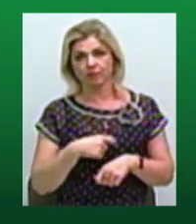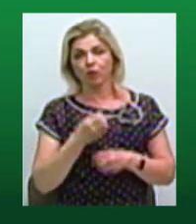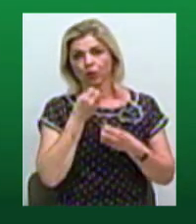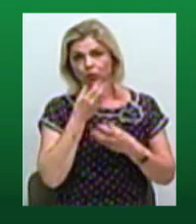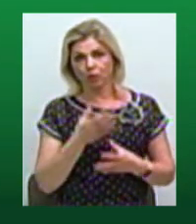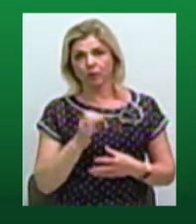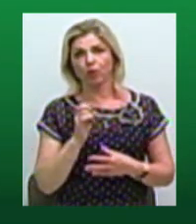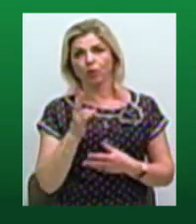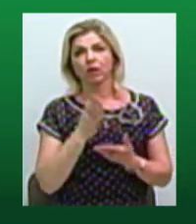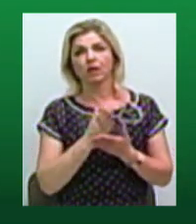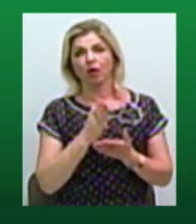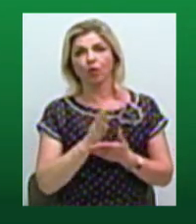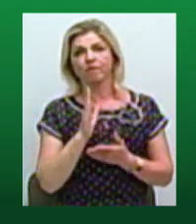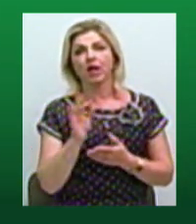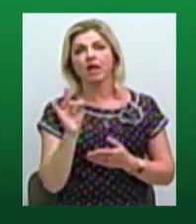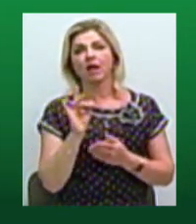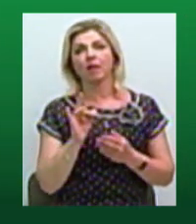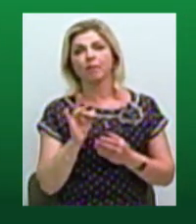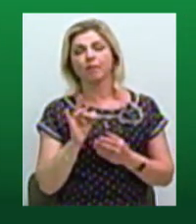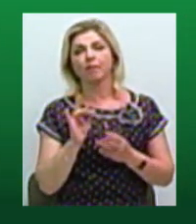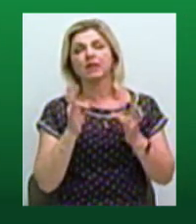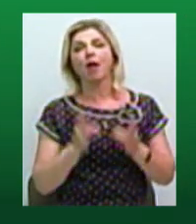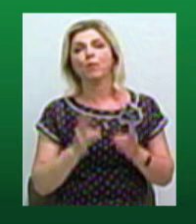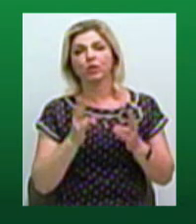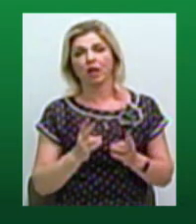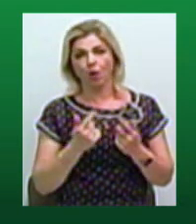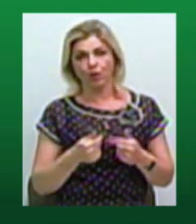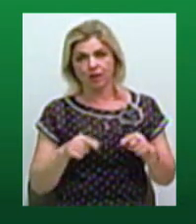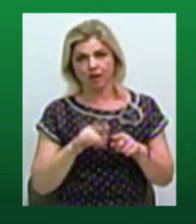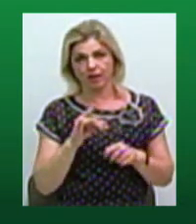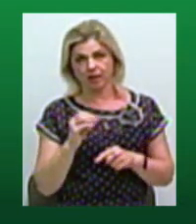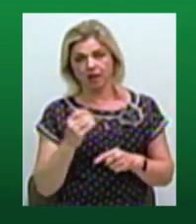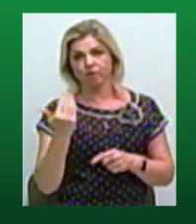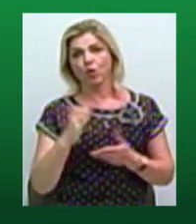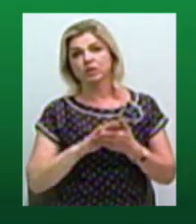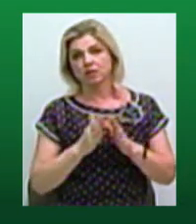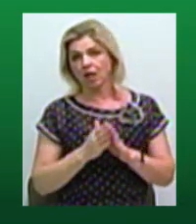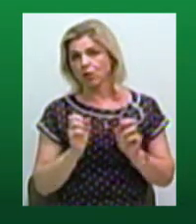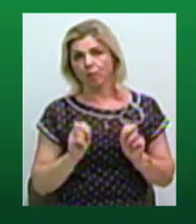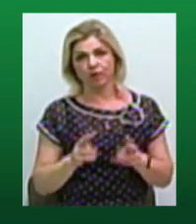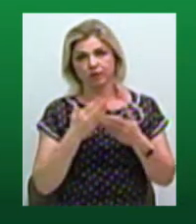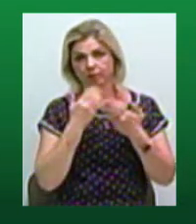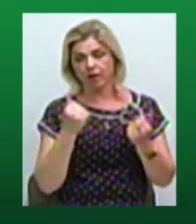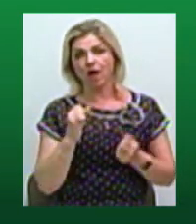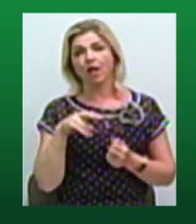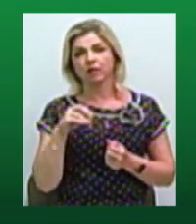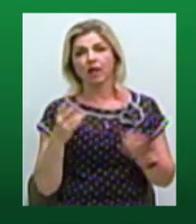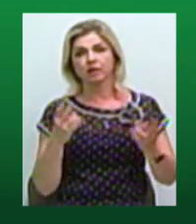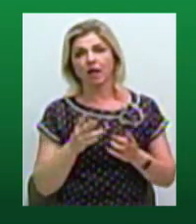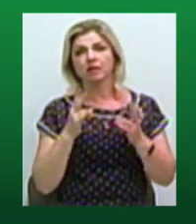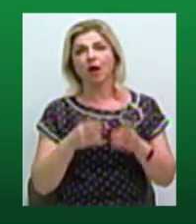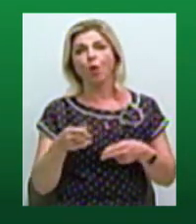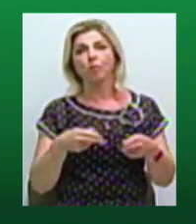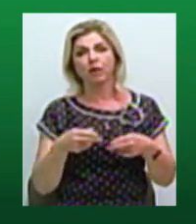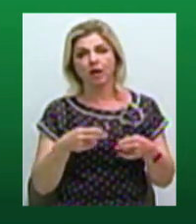він знаходиться в травматологічному відділенні і стану його життя нічого не загрожує, але він потребує травматологічної операції